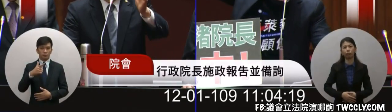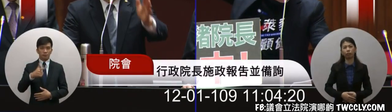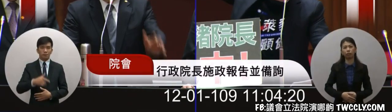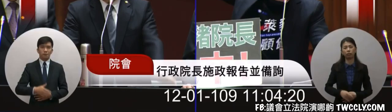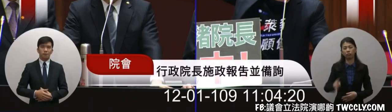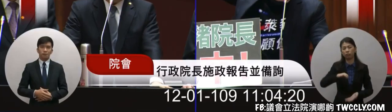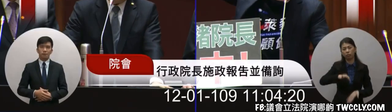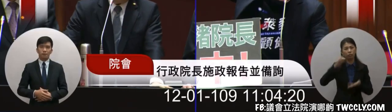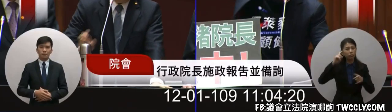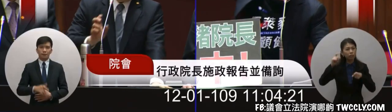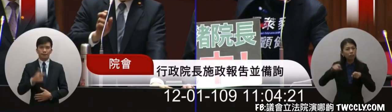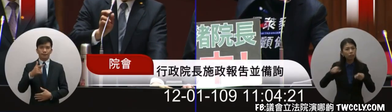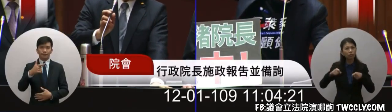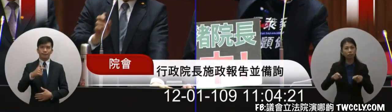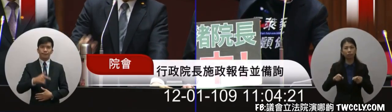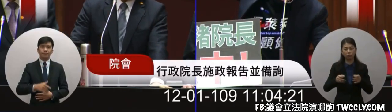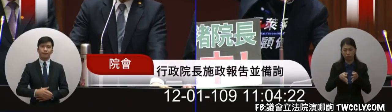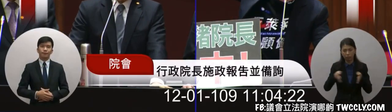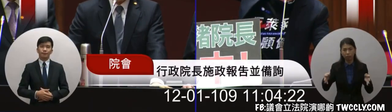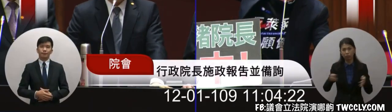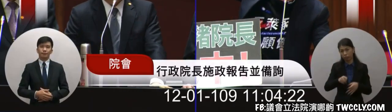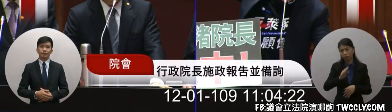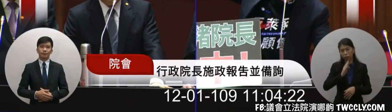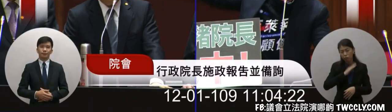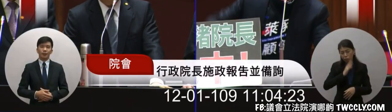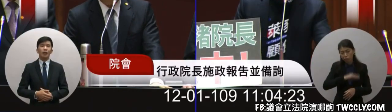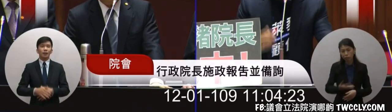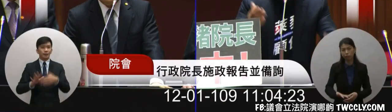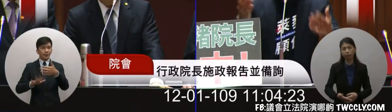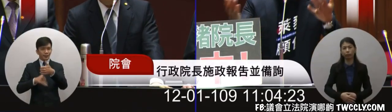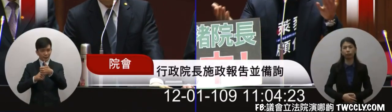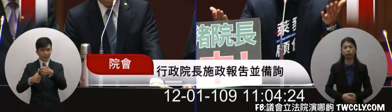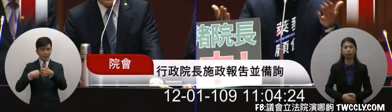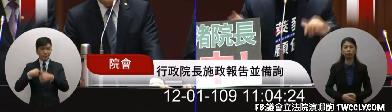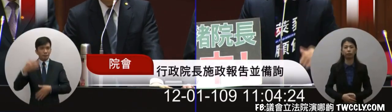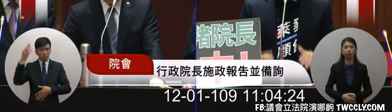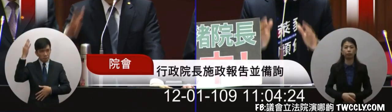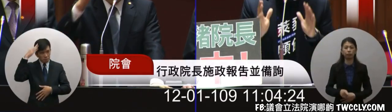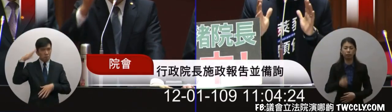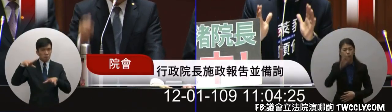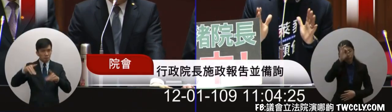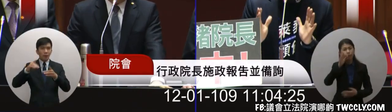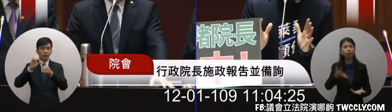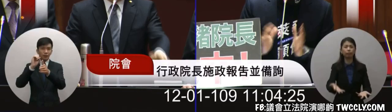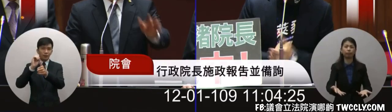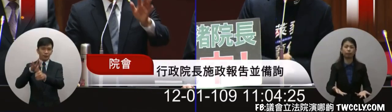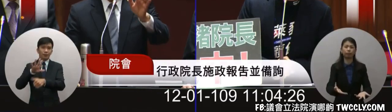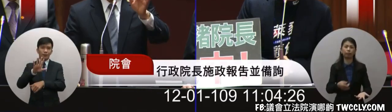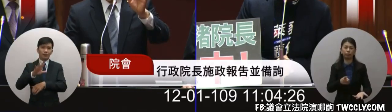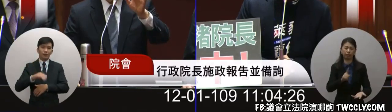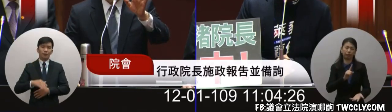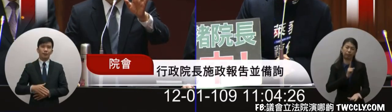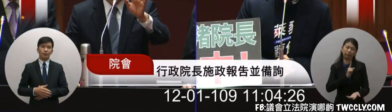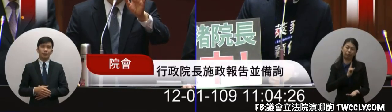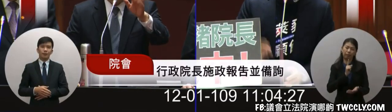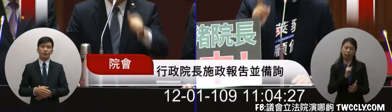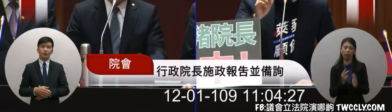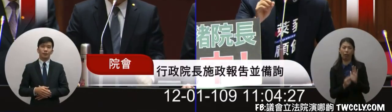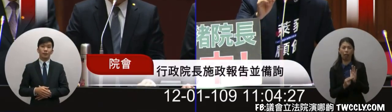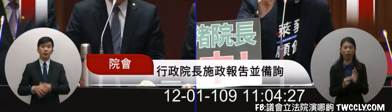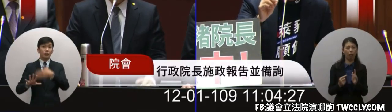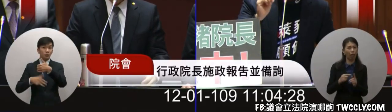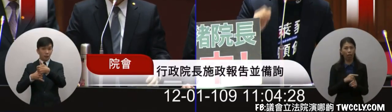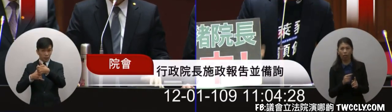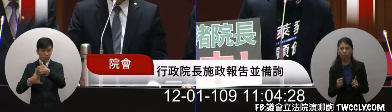们提案联署是不需要的。 委员，我从一开始就讲， 所以你没有办法自圆其说嘛。 你做 院